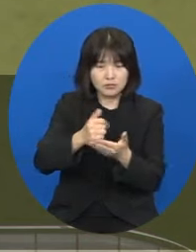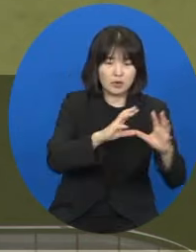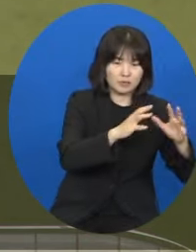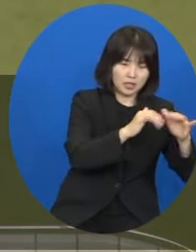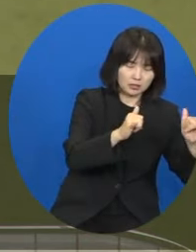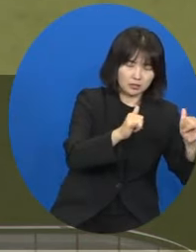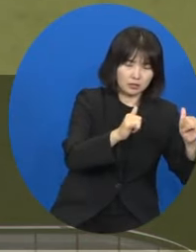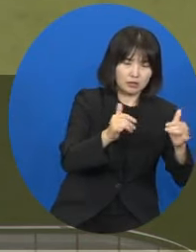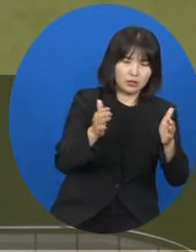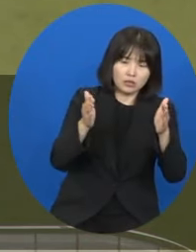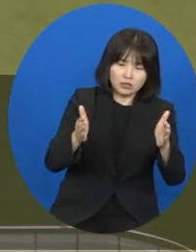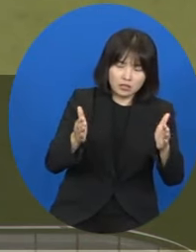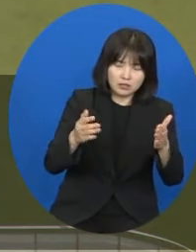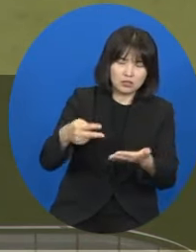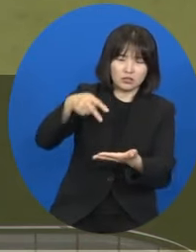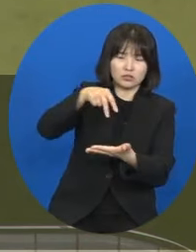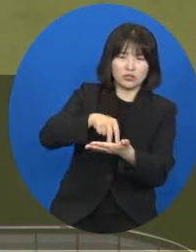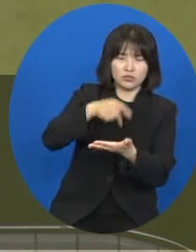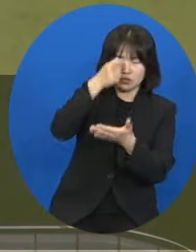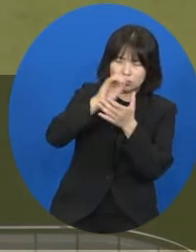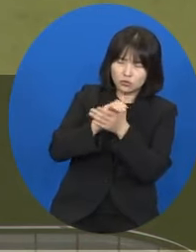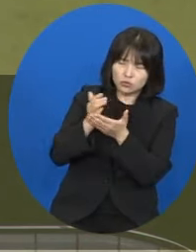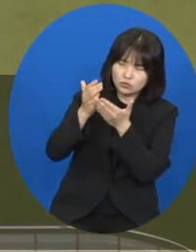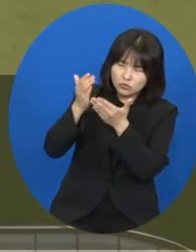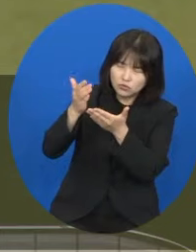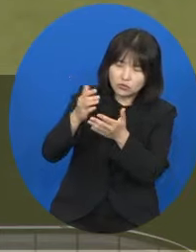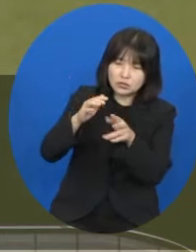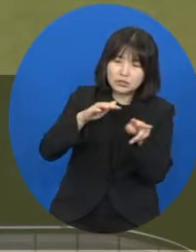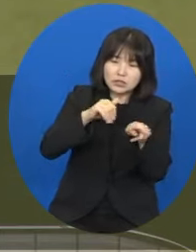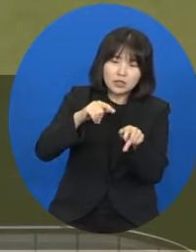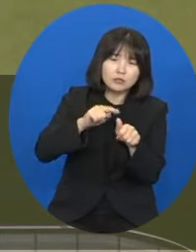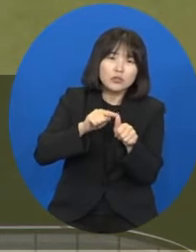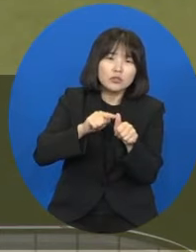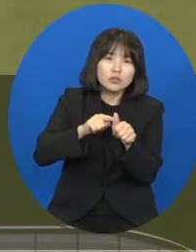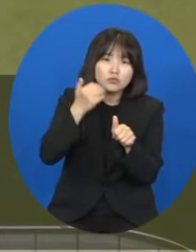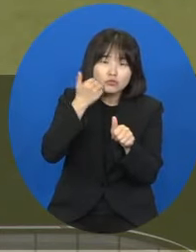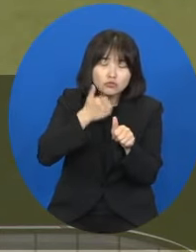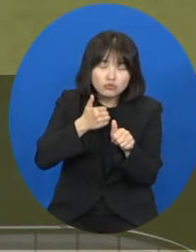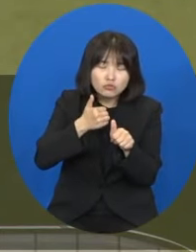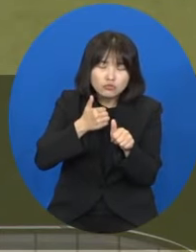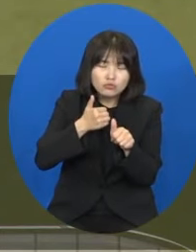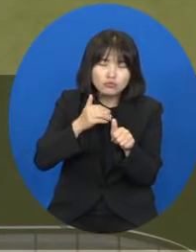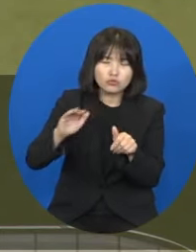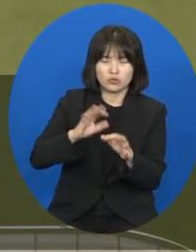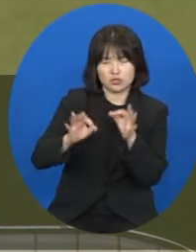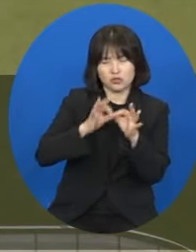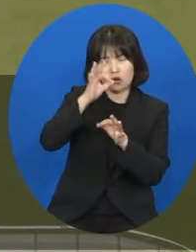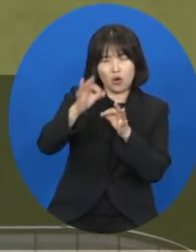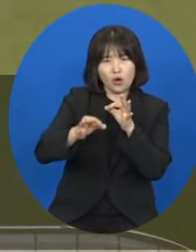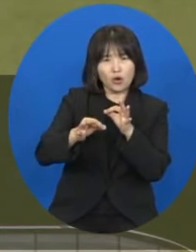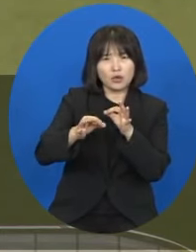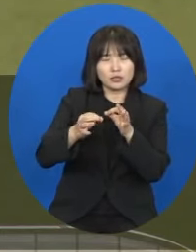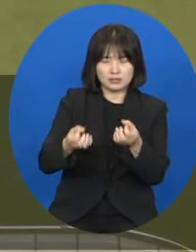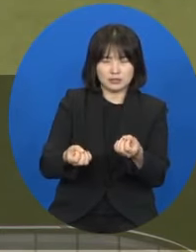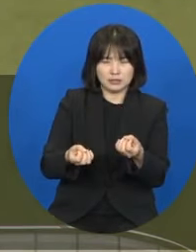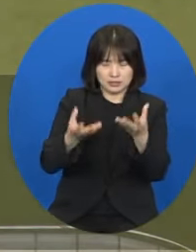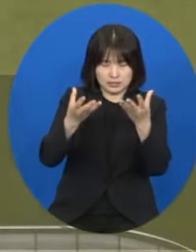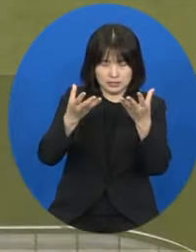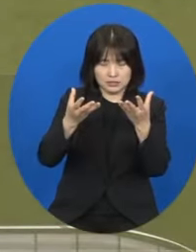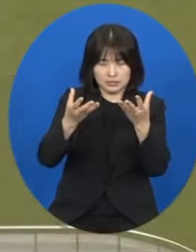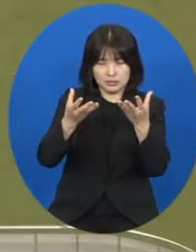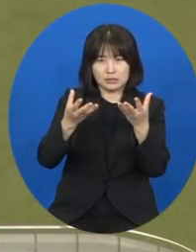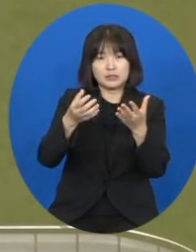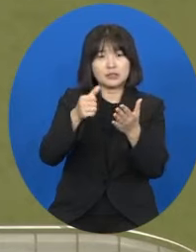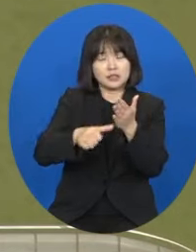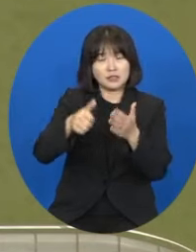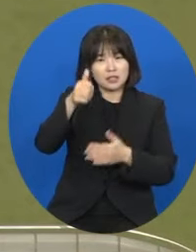그들을 위해서 기도하며 하나님께 나가는 이 사무엘은 누구를 상징하는 것이죠? 바로 우리의 영원한 대제사장이신 예수 그리스도를